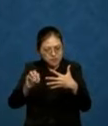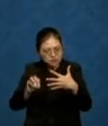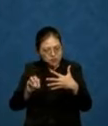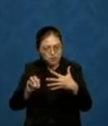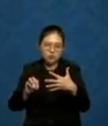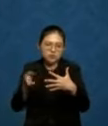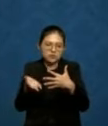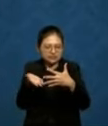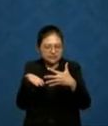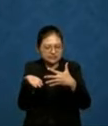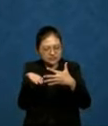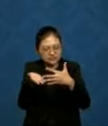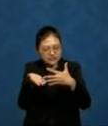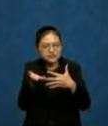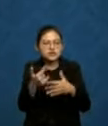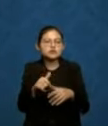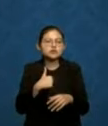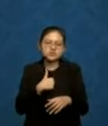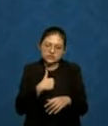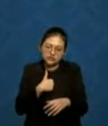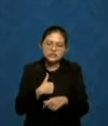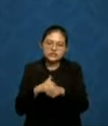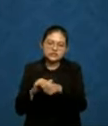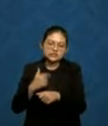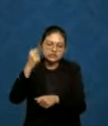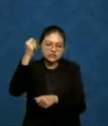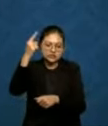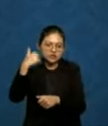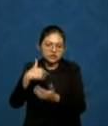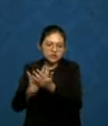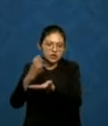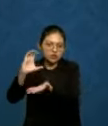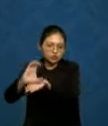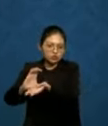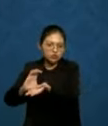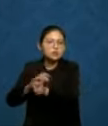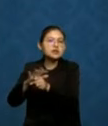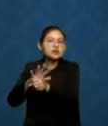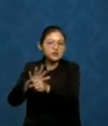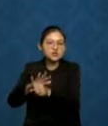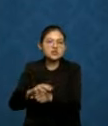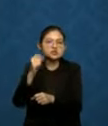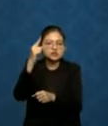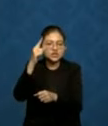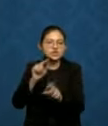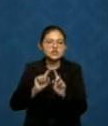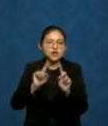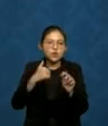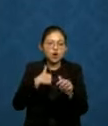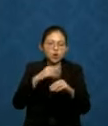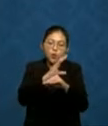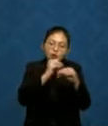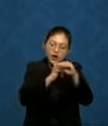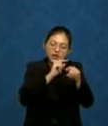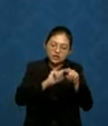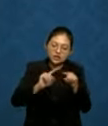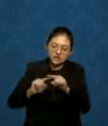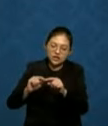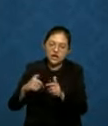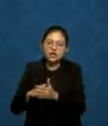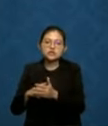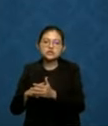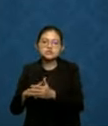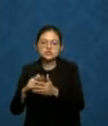พวกท่านครับและเห็นความสำคัญของกองทุนนี้นะครับเข้าใจว่ากองทุนก็ไม่ได้มีเงินอะไรมากมายนะครับแต่ท้ายที่สุดครับงานต่างๆโครงการต่างๆที่พวกท่าน